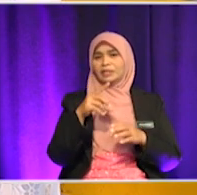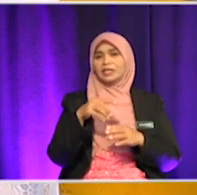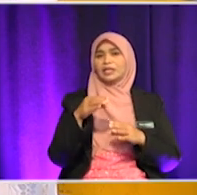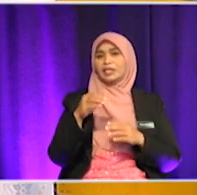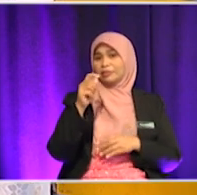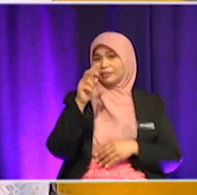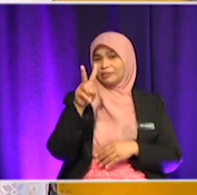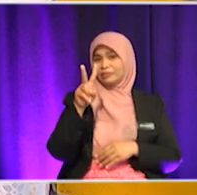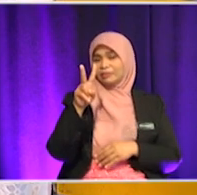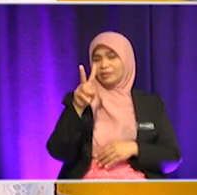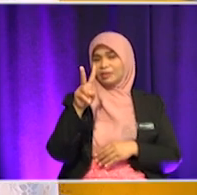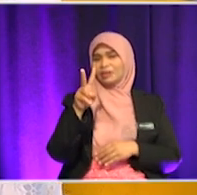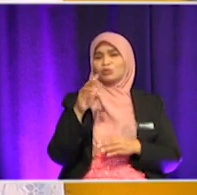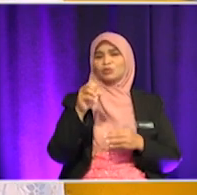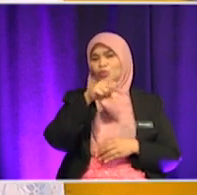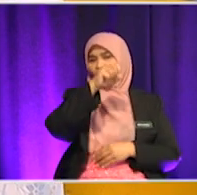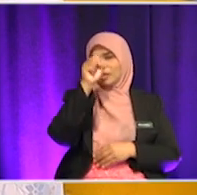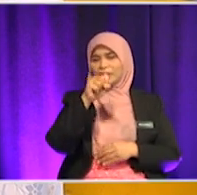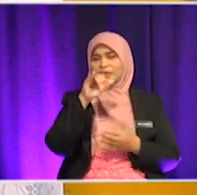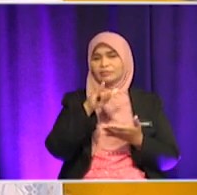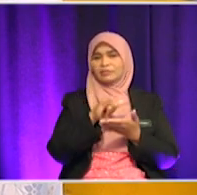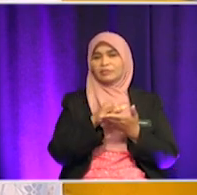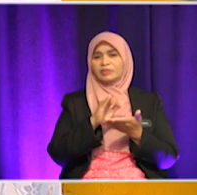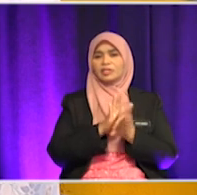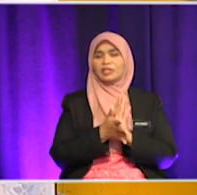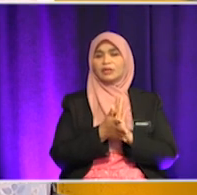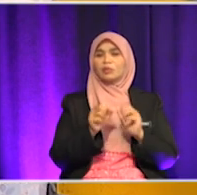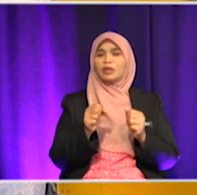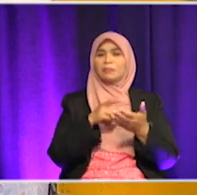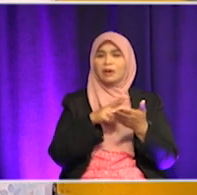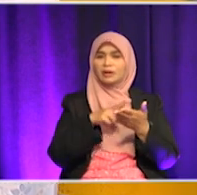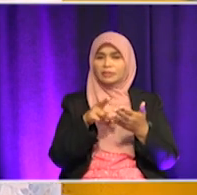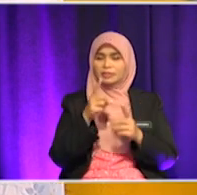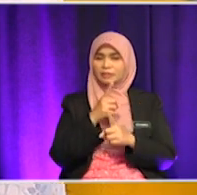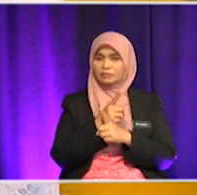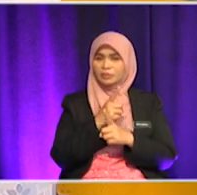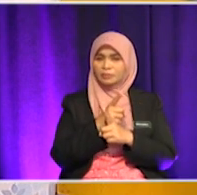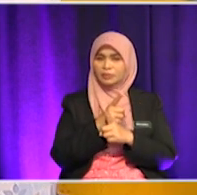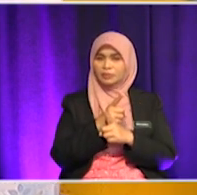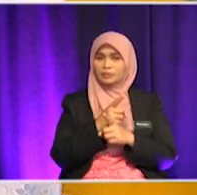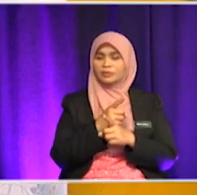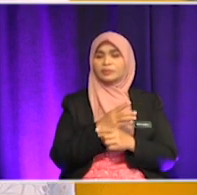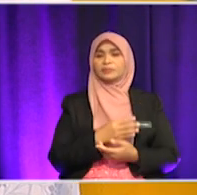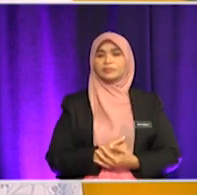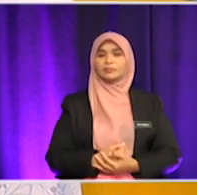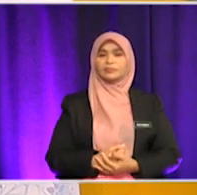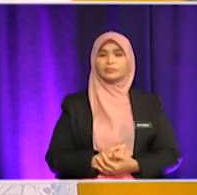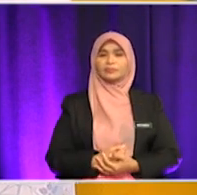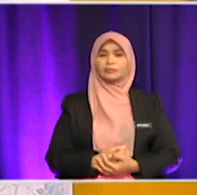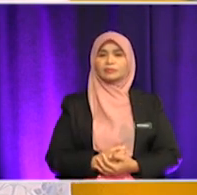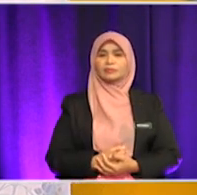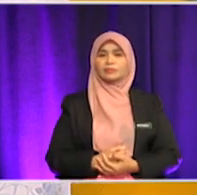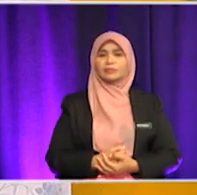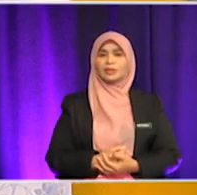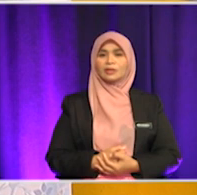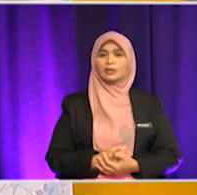dulu, baca betul-betul, okey, supaya murid dapat plan langkah kerja. Okey, baiklah. Semua dah ready untuk pergi kepada